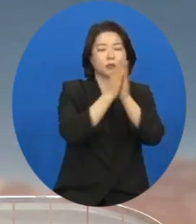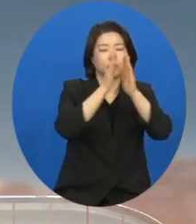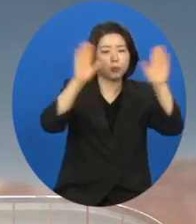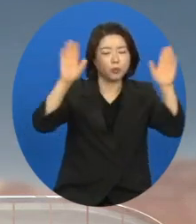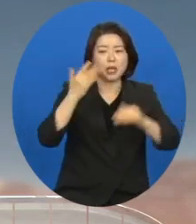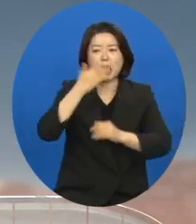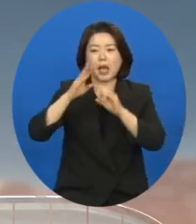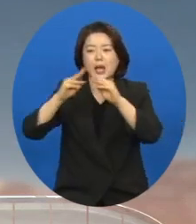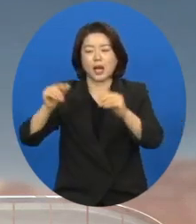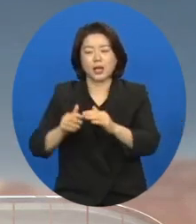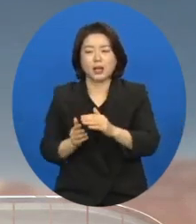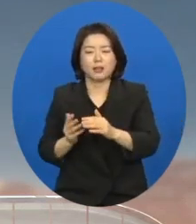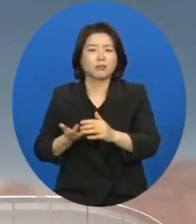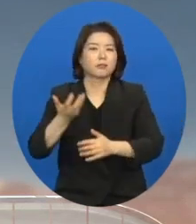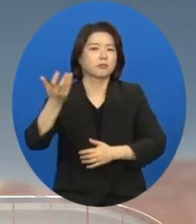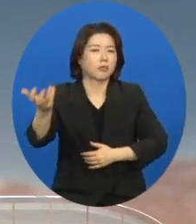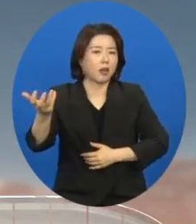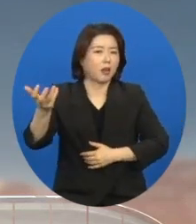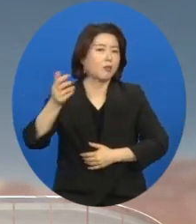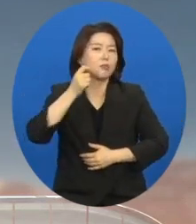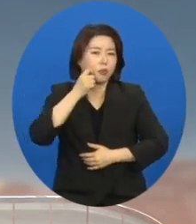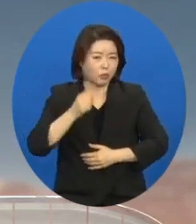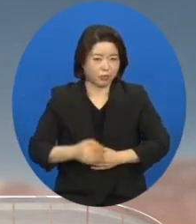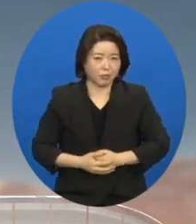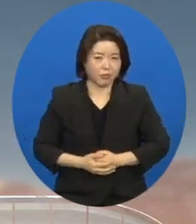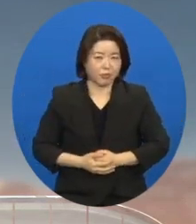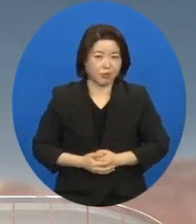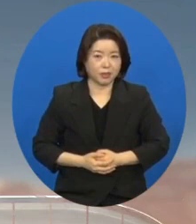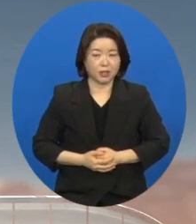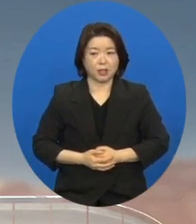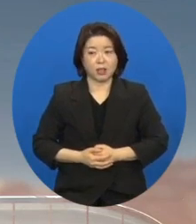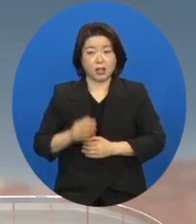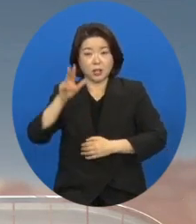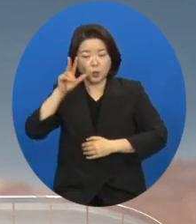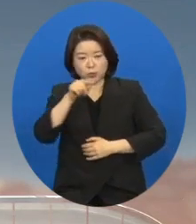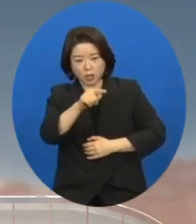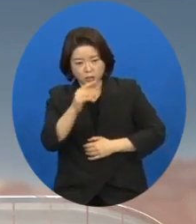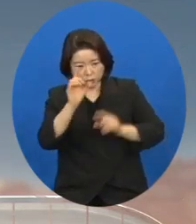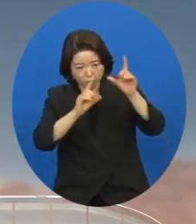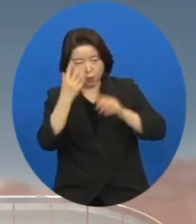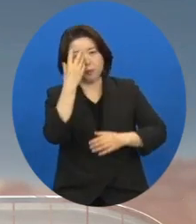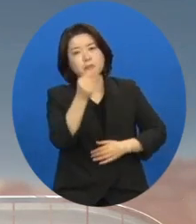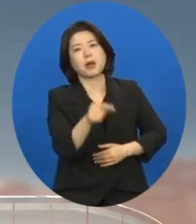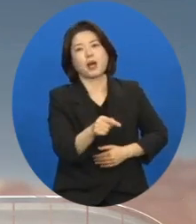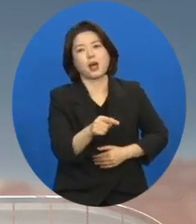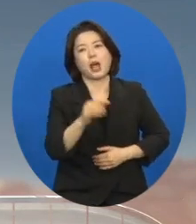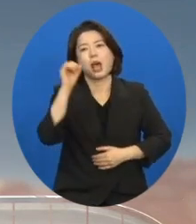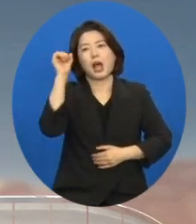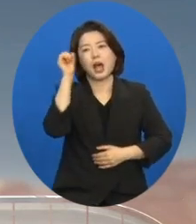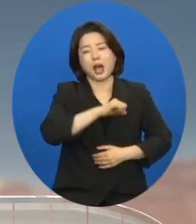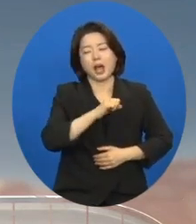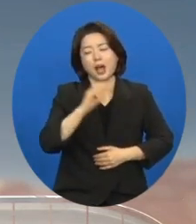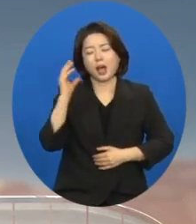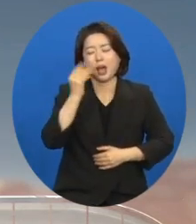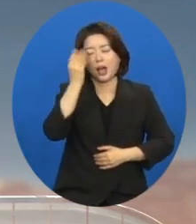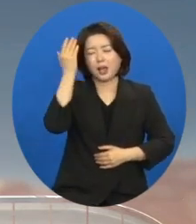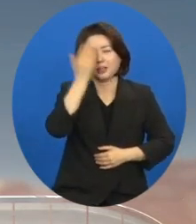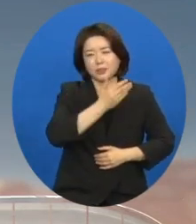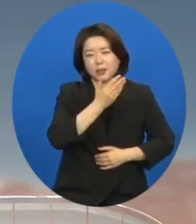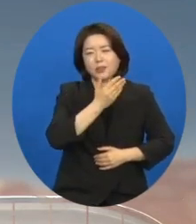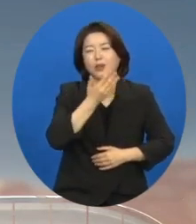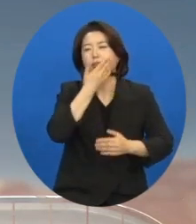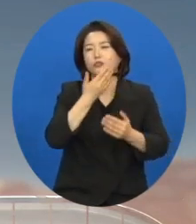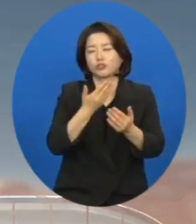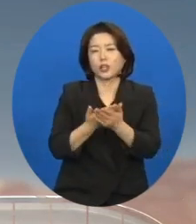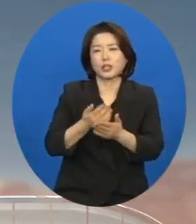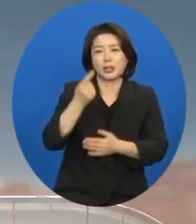그것을 봤어요. 아, 성결이구나. 오로지 하나님이 기이한 일을 하신 것이고 통로가 되더라도